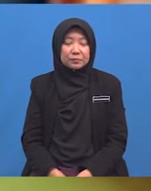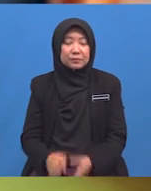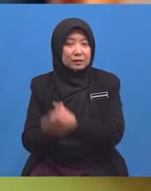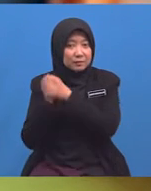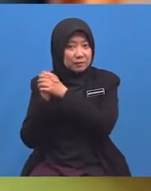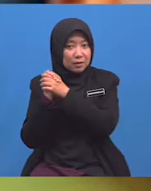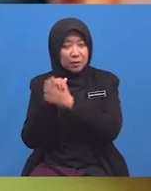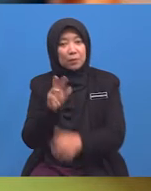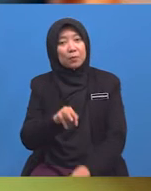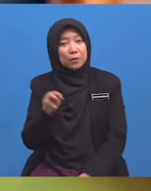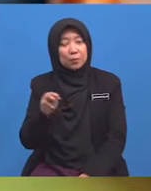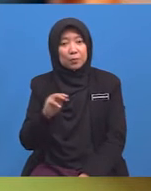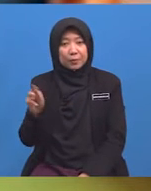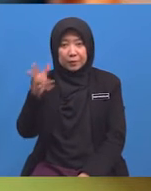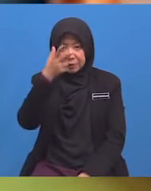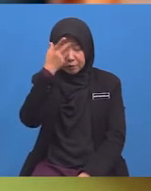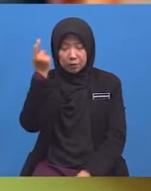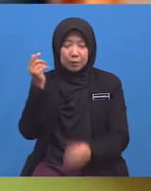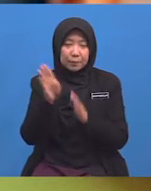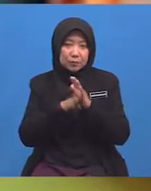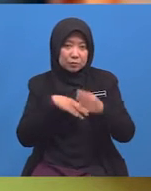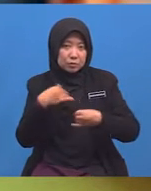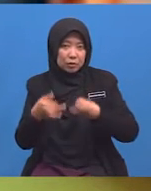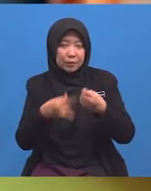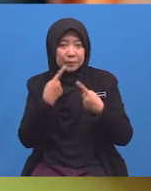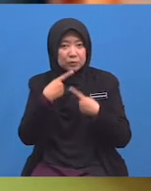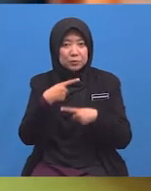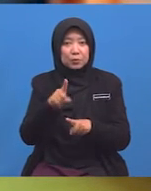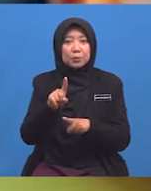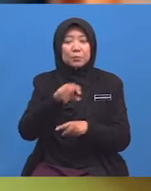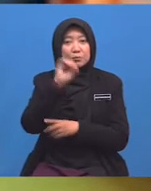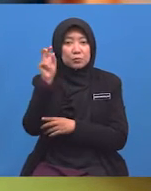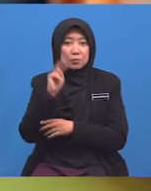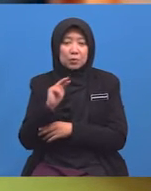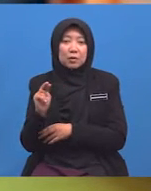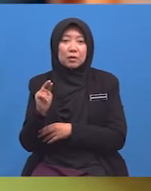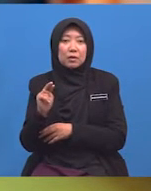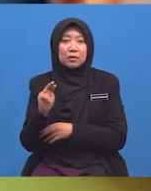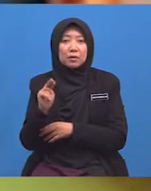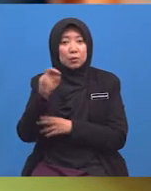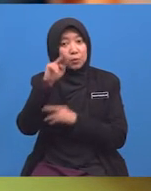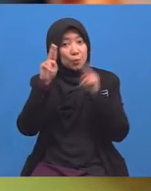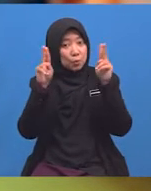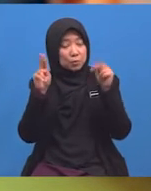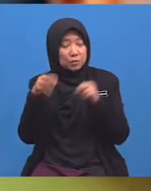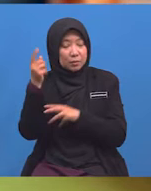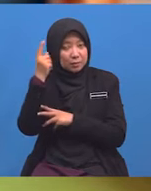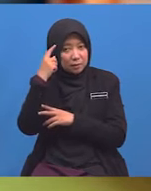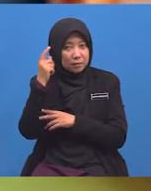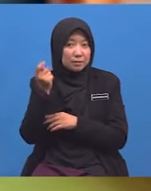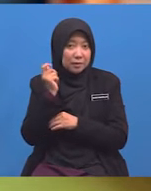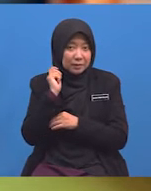Tahniah murid-murid kerana berjaya menjawab soalan-soalan uji minda sebentar